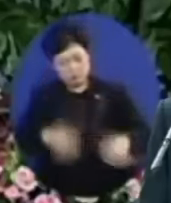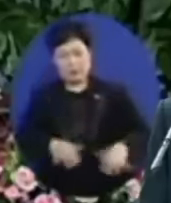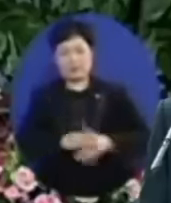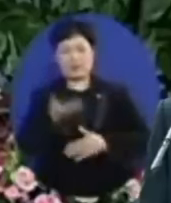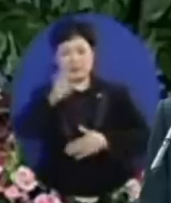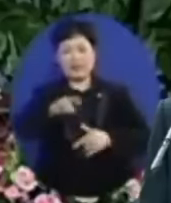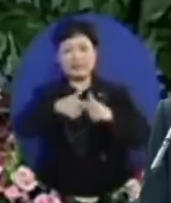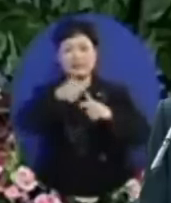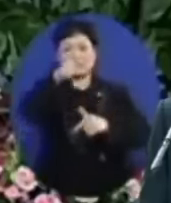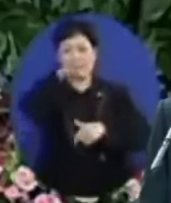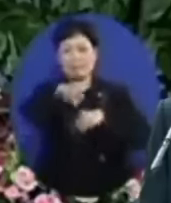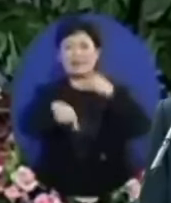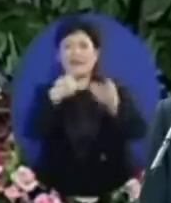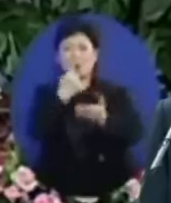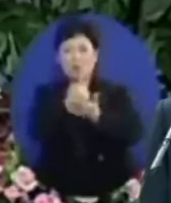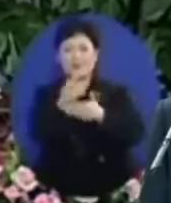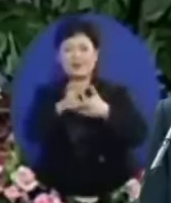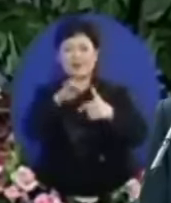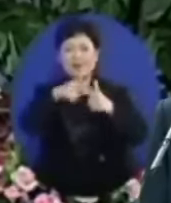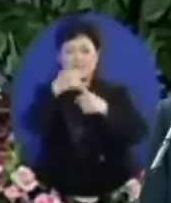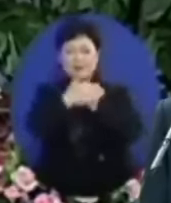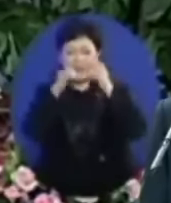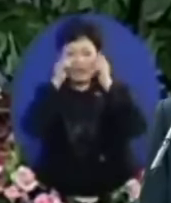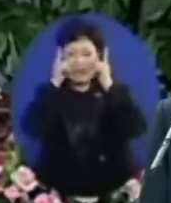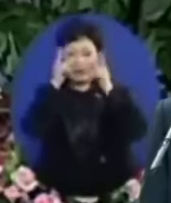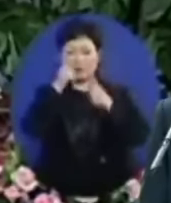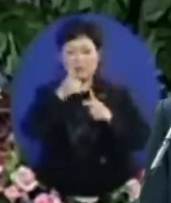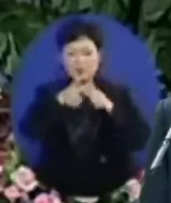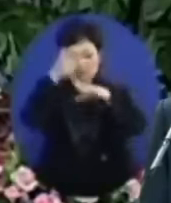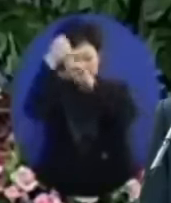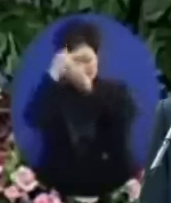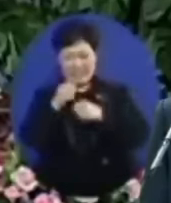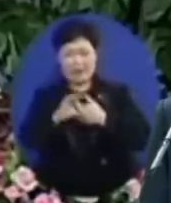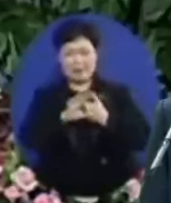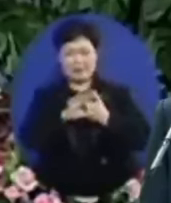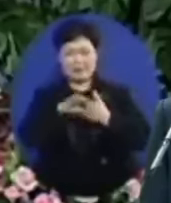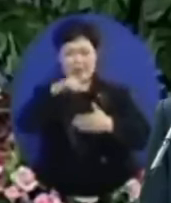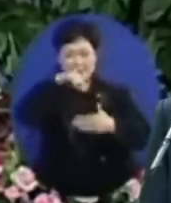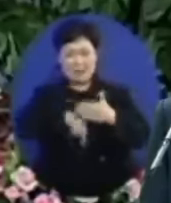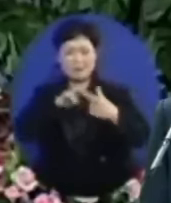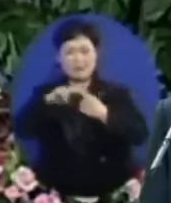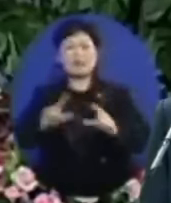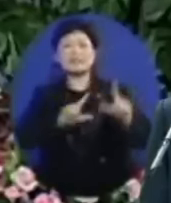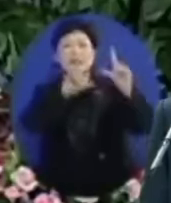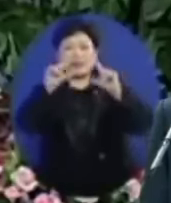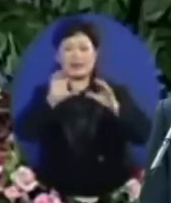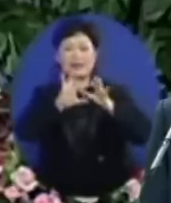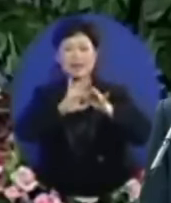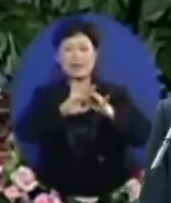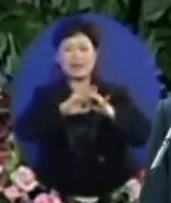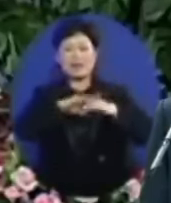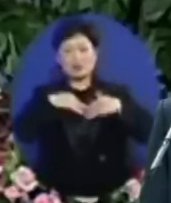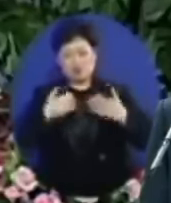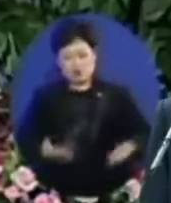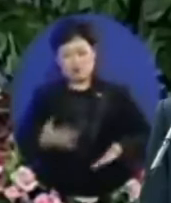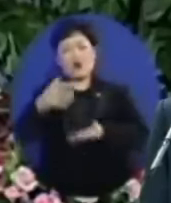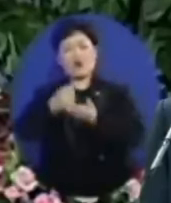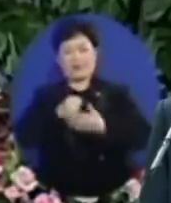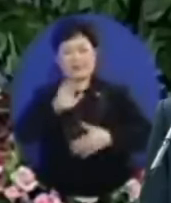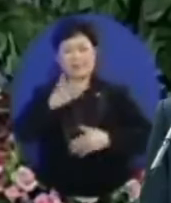그러나 예수님 앞에 나와서 예수님의 은혜를 깨닫고 예수님께 의지하면 마음과 생활에 쉼을 얻게 되는